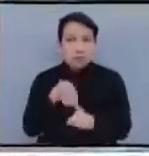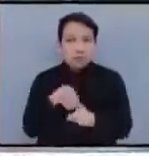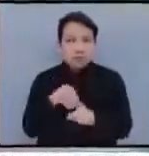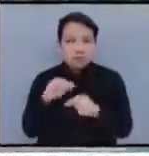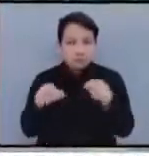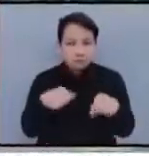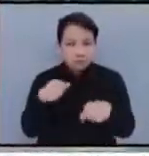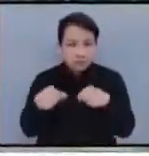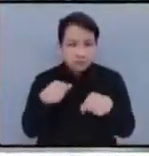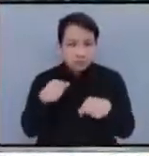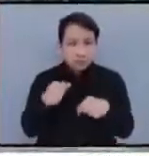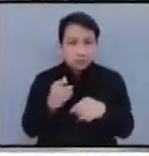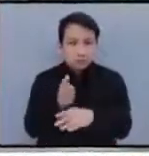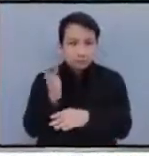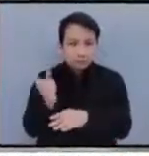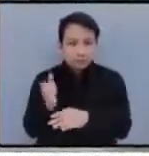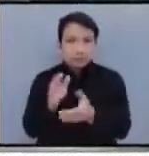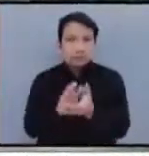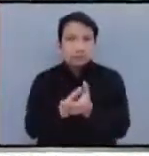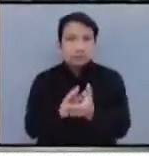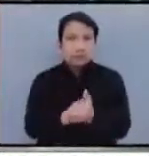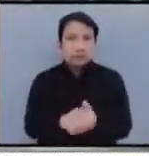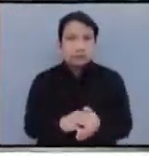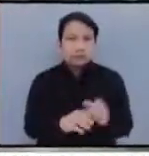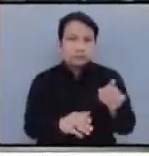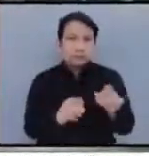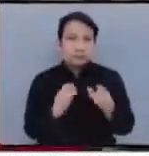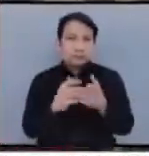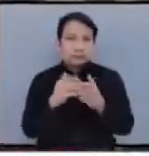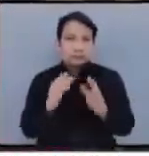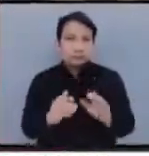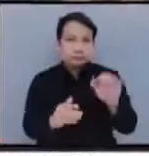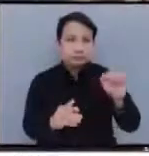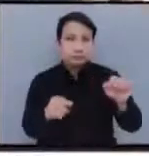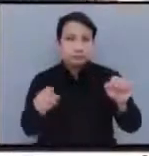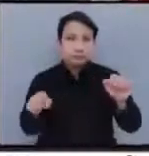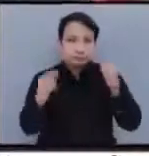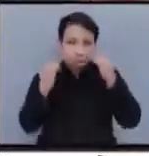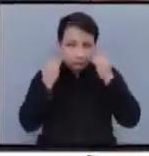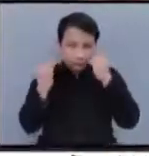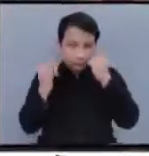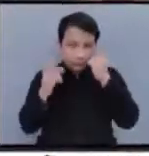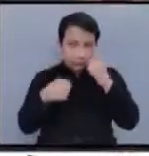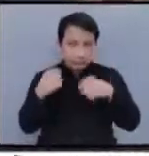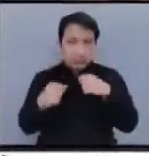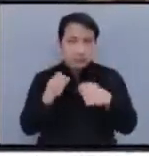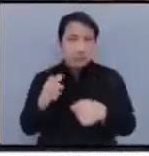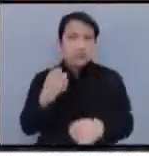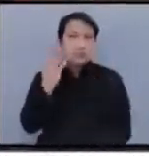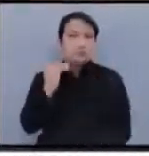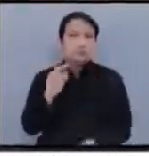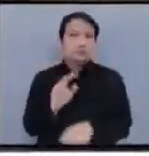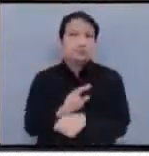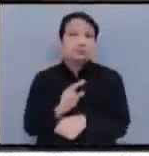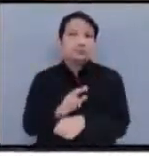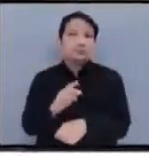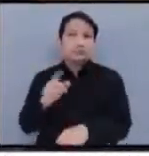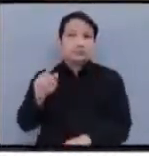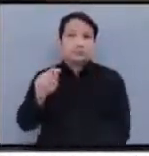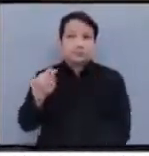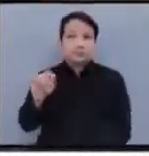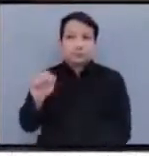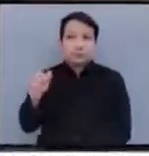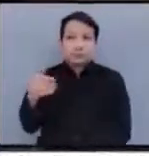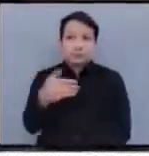schools. Bagay na pabor sa mga estudyante gaya ni Jamil. Bisikleta rin kasi ang gamit niya mula taytay pagpasok sa Rizal